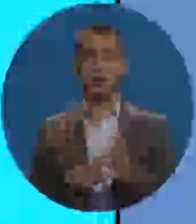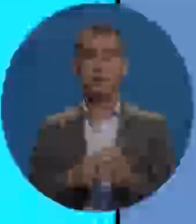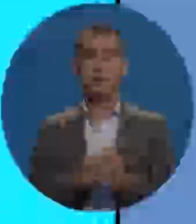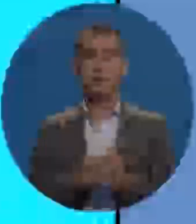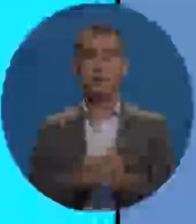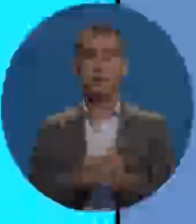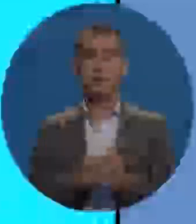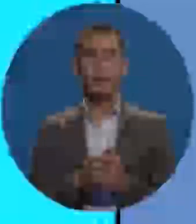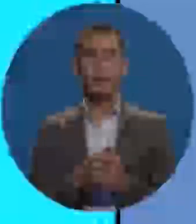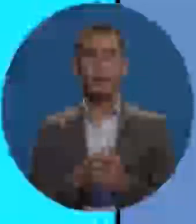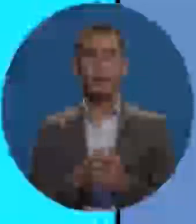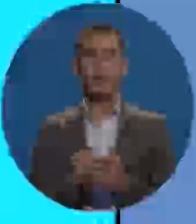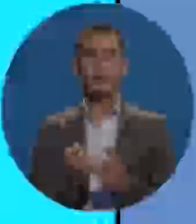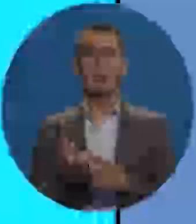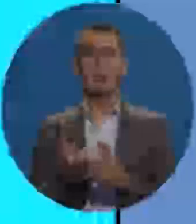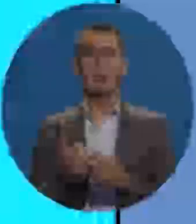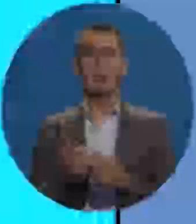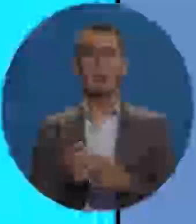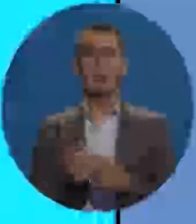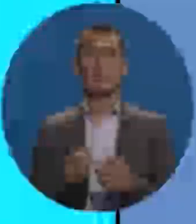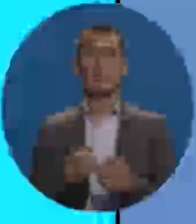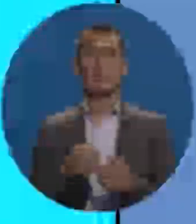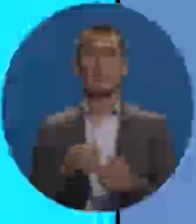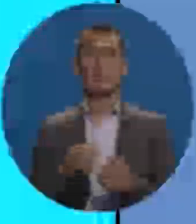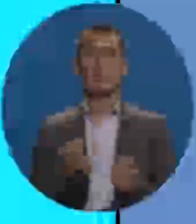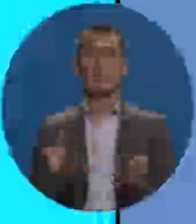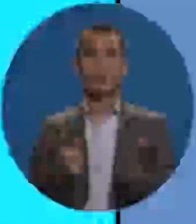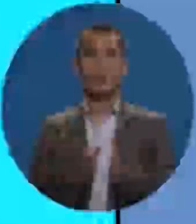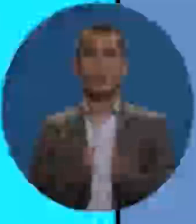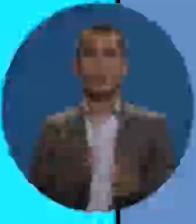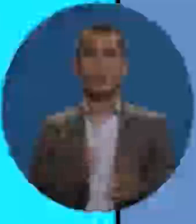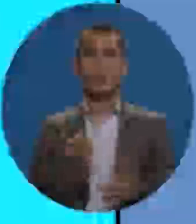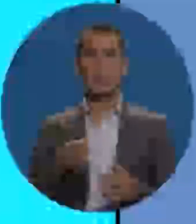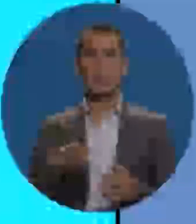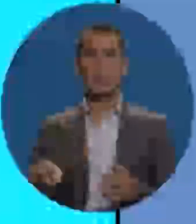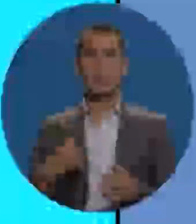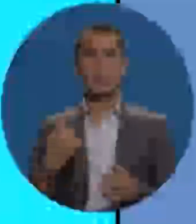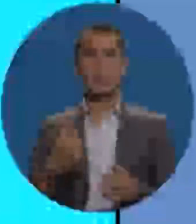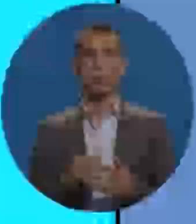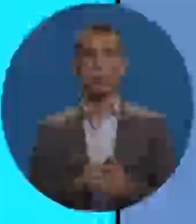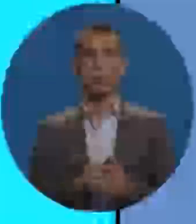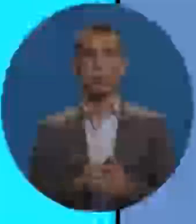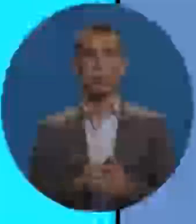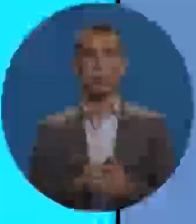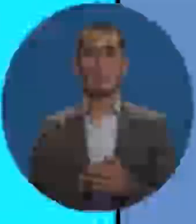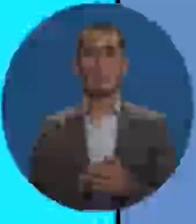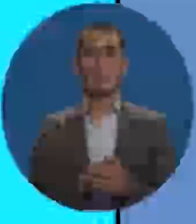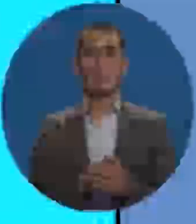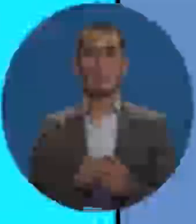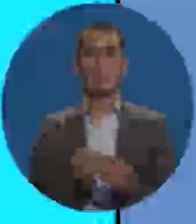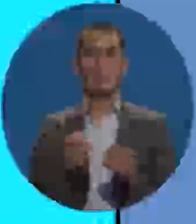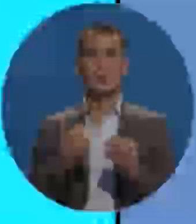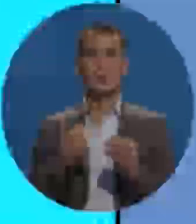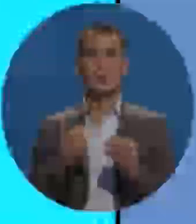асқабақтың массасынан қанша есе кем екені қауынның массасын таудық.